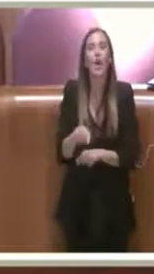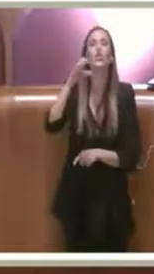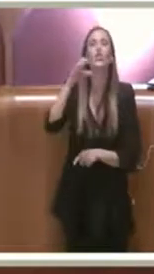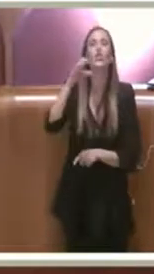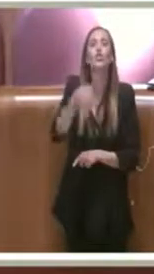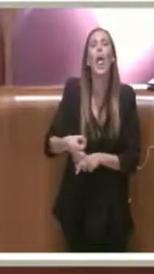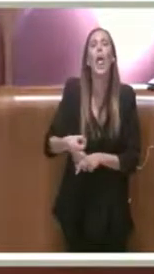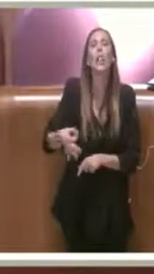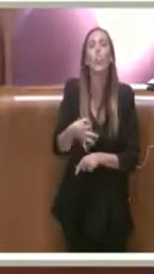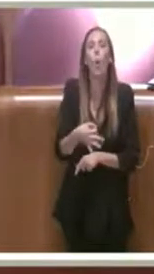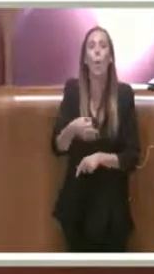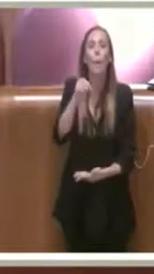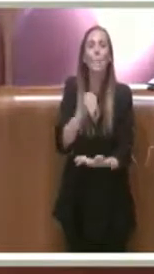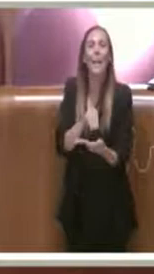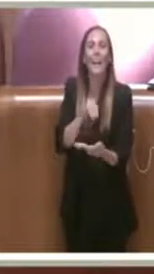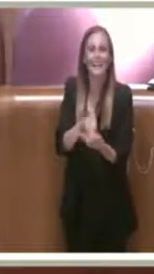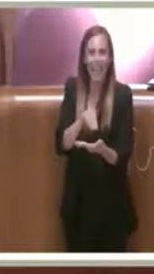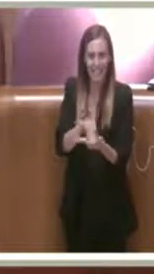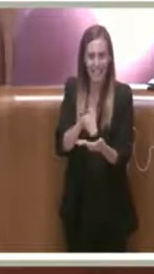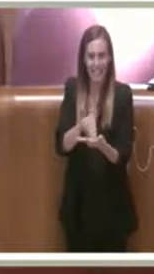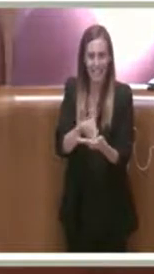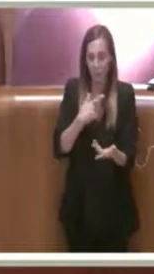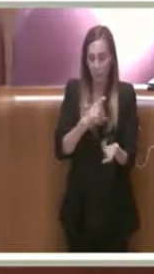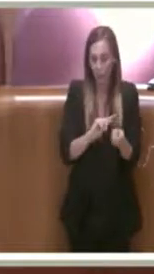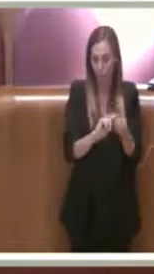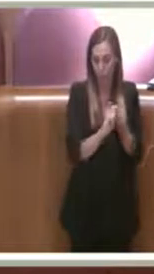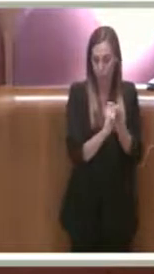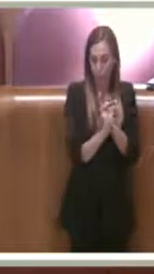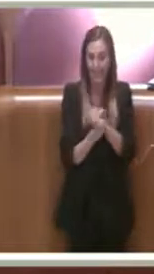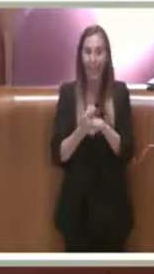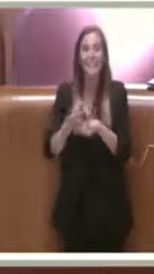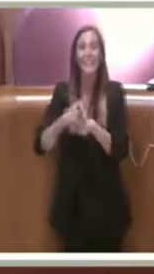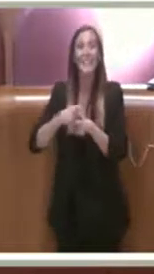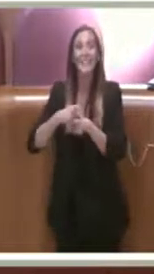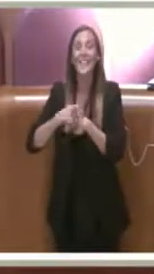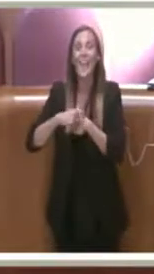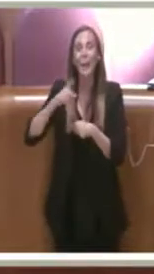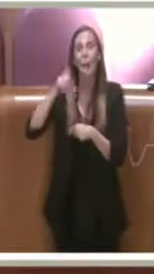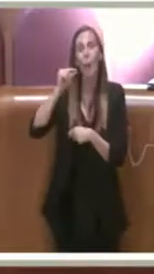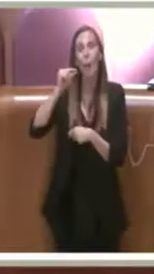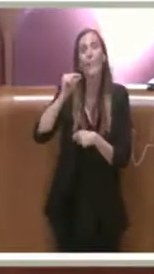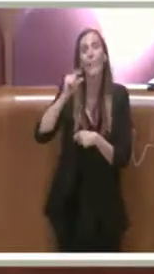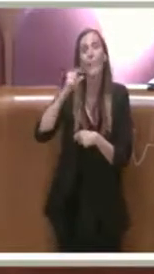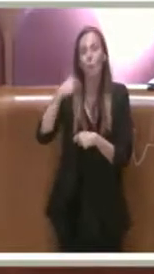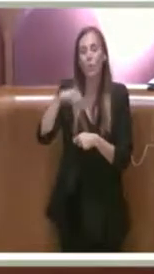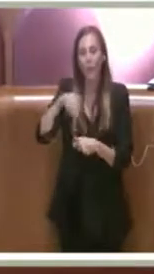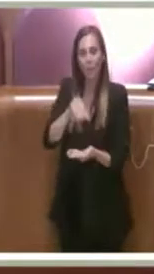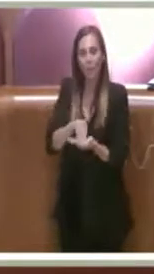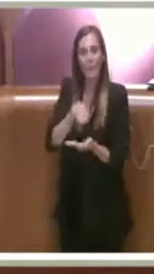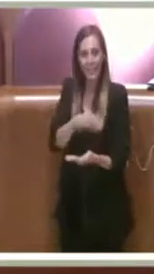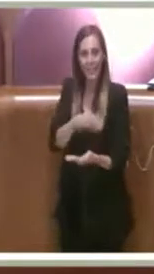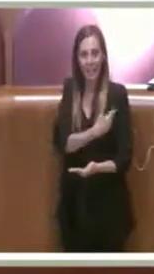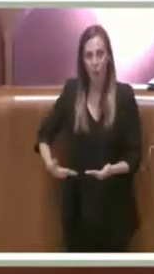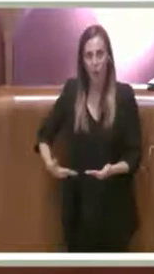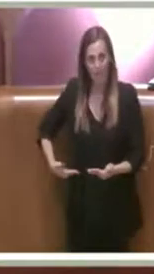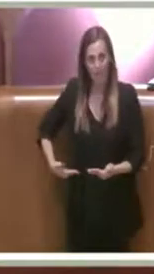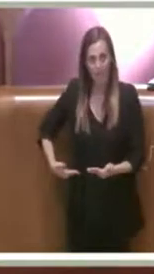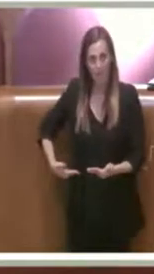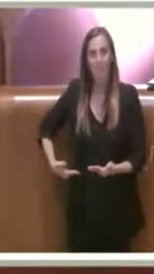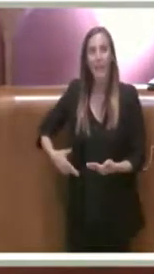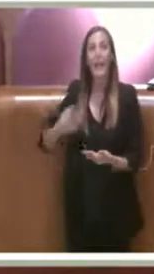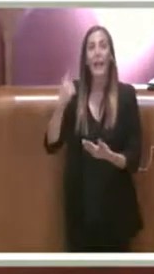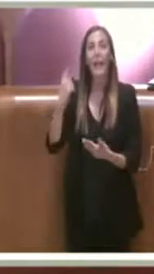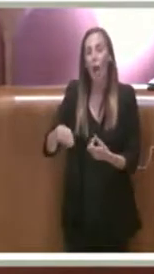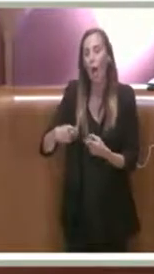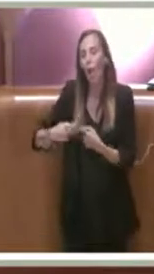parlato, abbiamo modificato il tempo minimo della presenza dei consiglieri e la durata